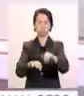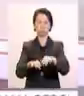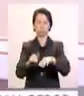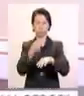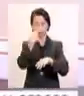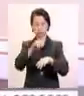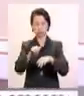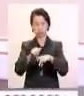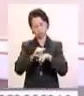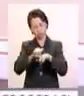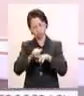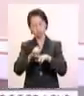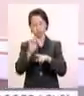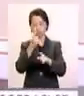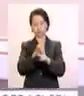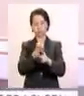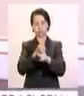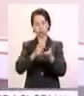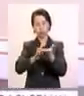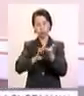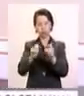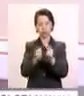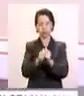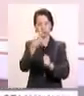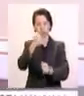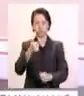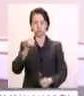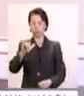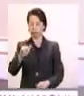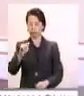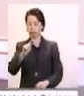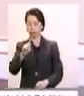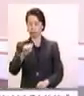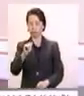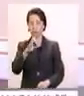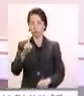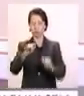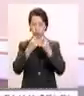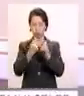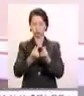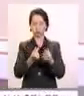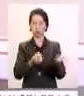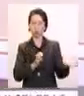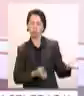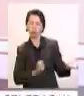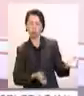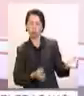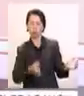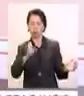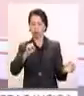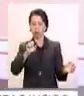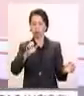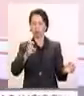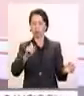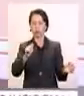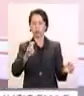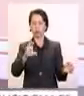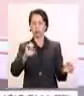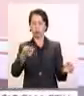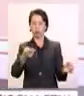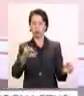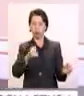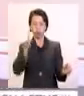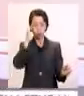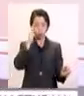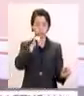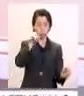terapi, Farah. Ya, betul tu. Ini kerana Yazid, bekas pemain drum kumpulan Rock Search, juga mengakui perkara itu. Untuk mengetahuinya, kita